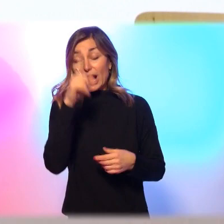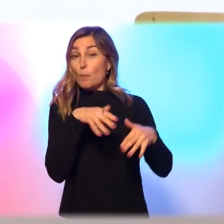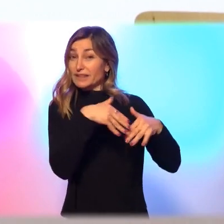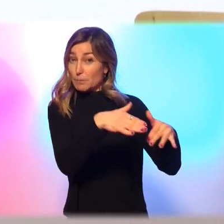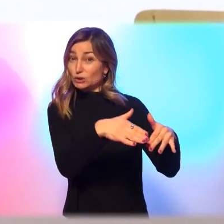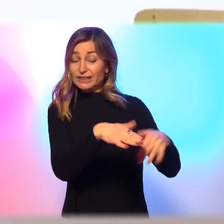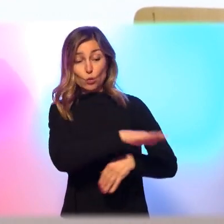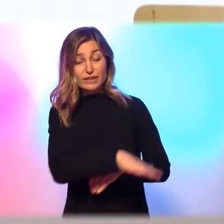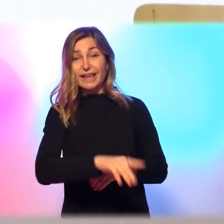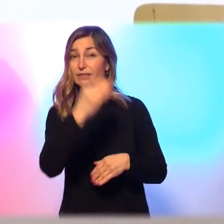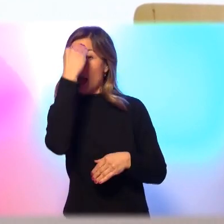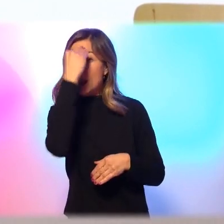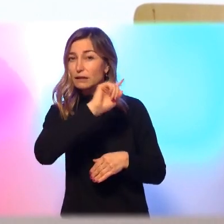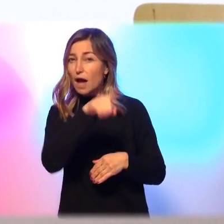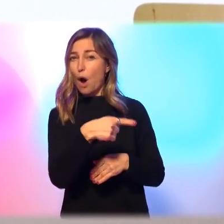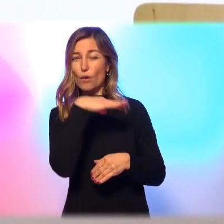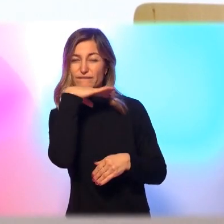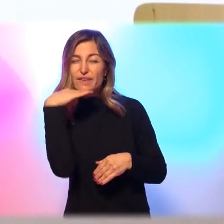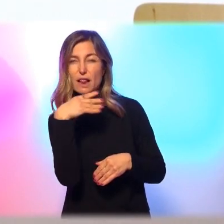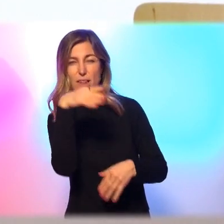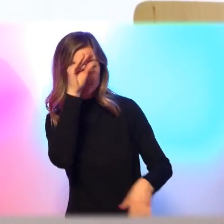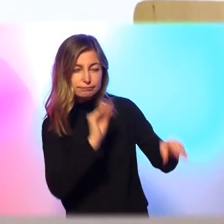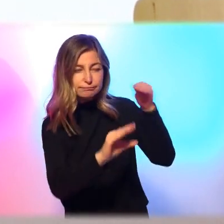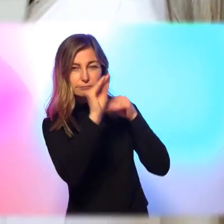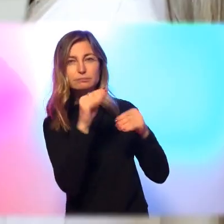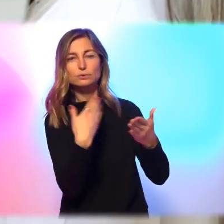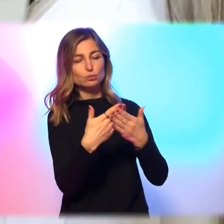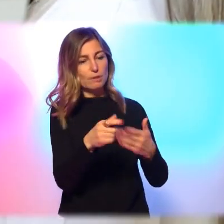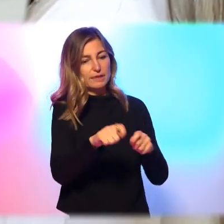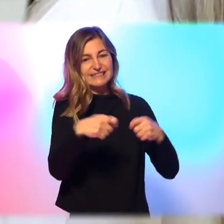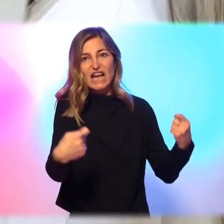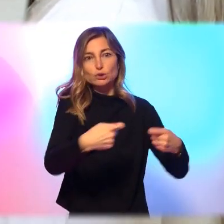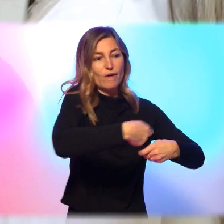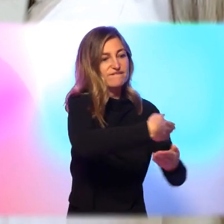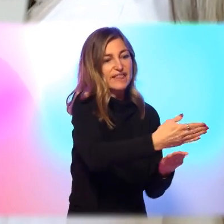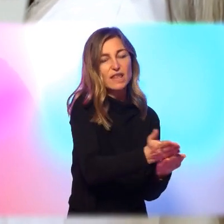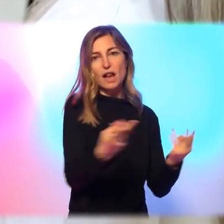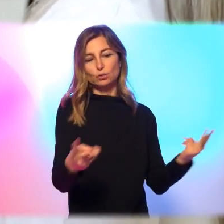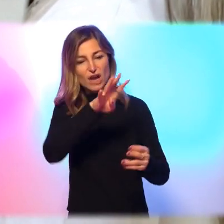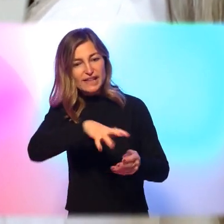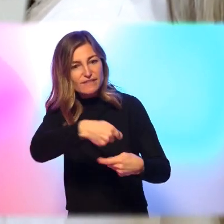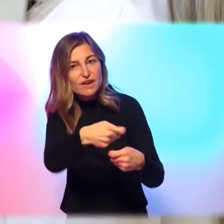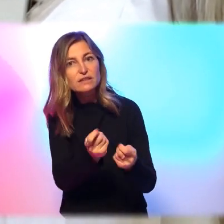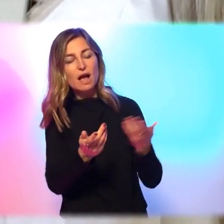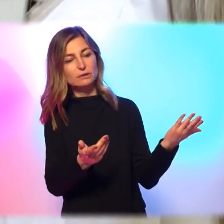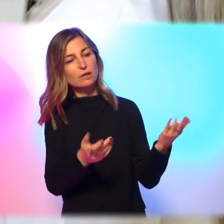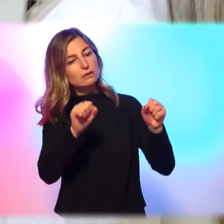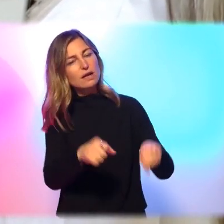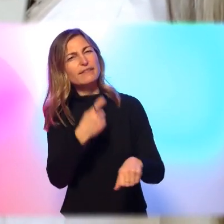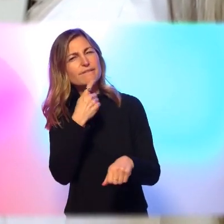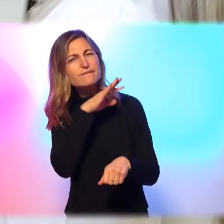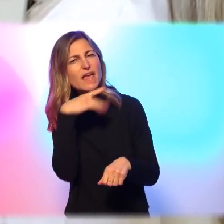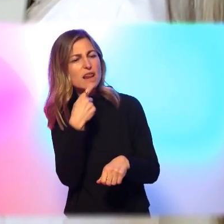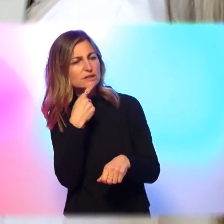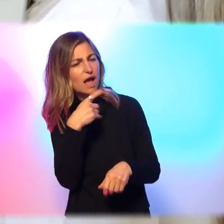so einer Demonstration nicht auch etwas lernt, weil da werden Zeitungen verteilt, Zeitschriften verteilt. Zum Thema Klima kann man sehr